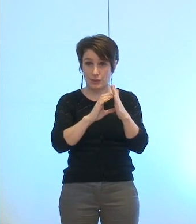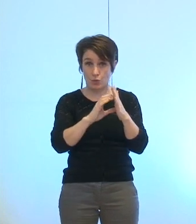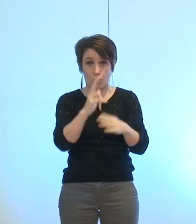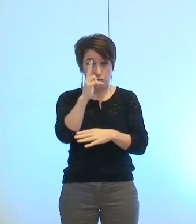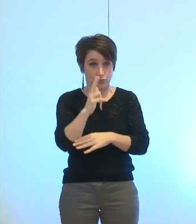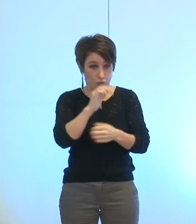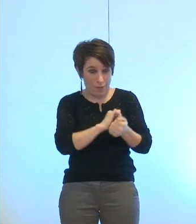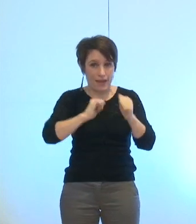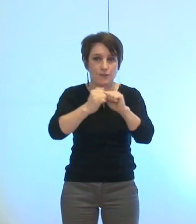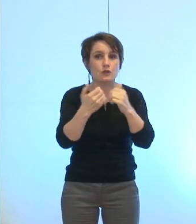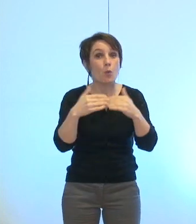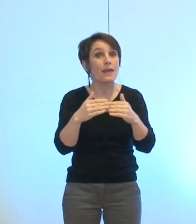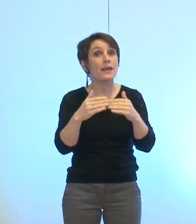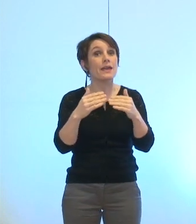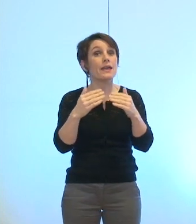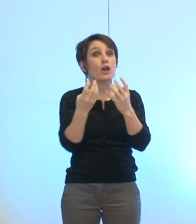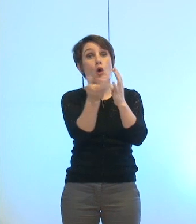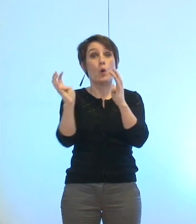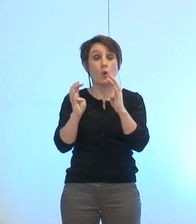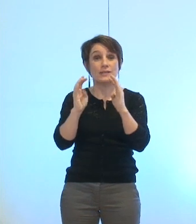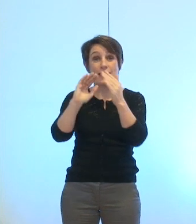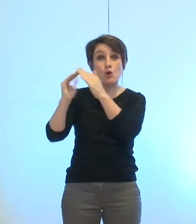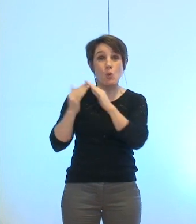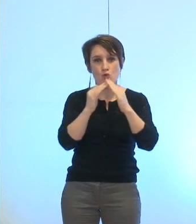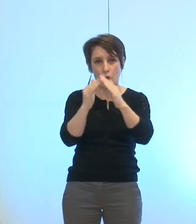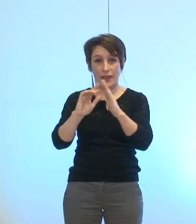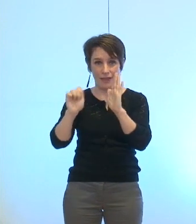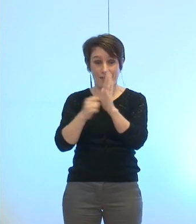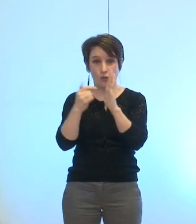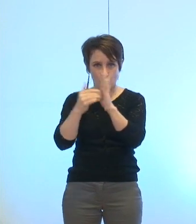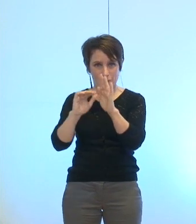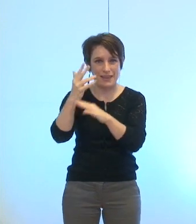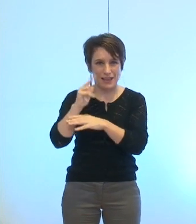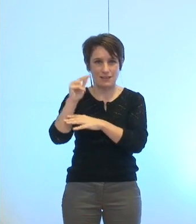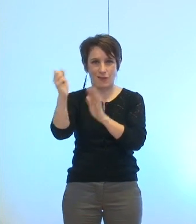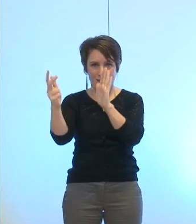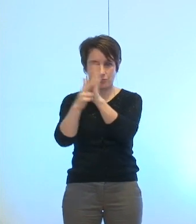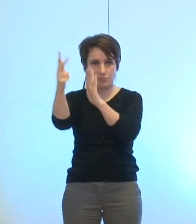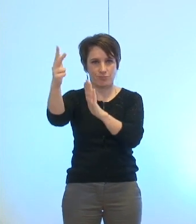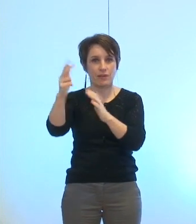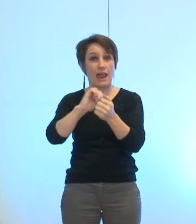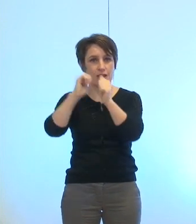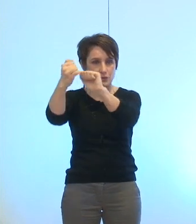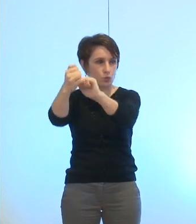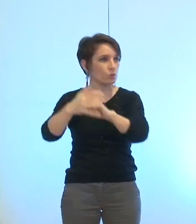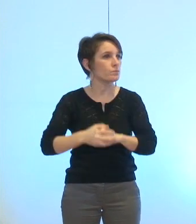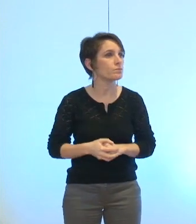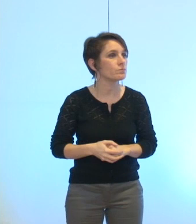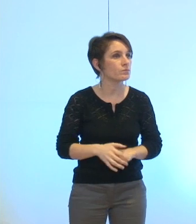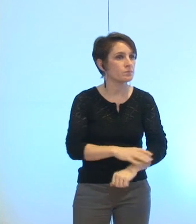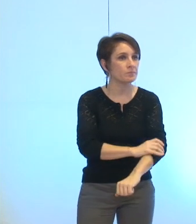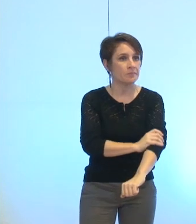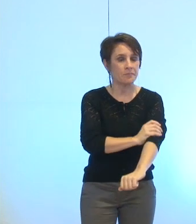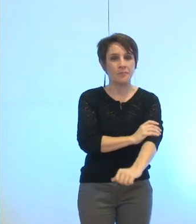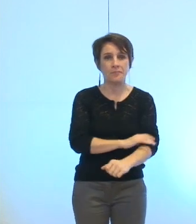municipal mais c'est bien le conseil communautaire qui en 2015 euh validera cette révision tout à fait